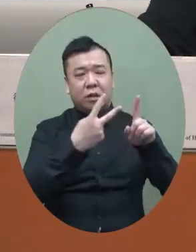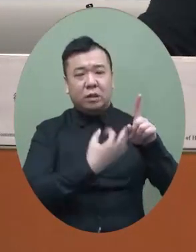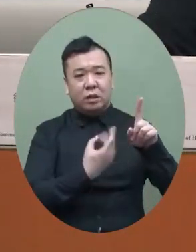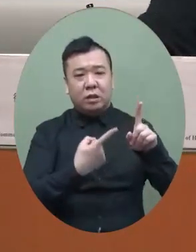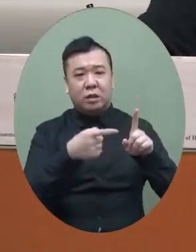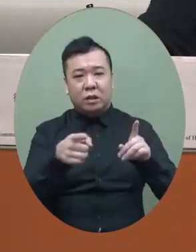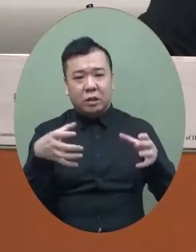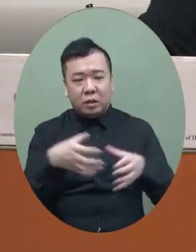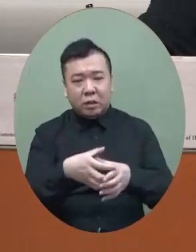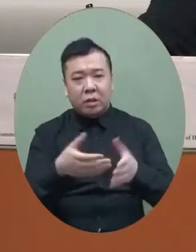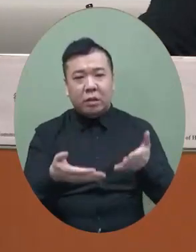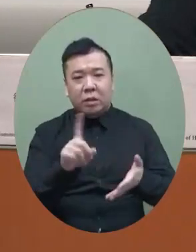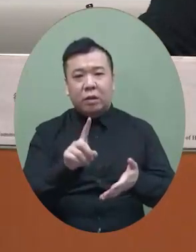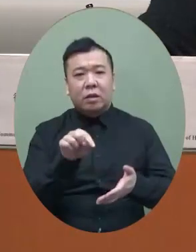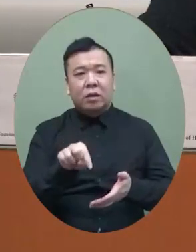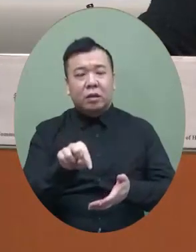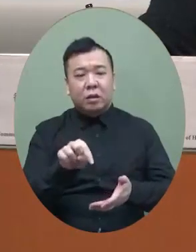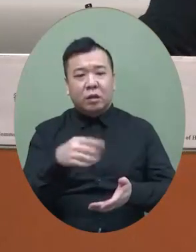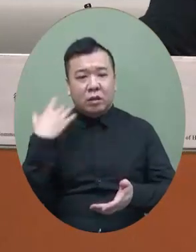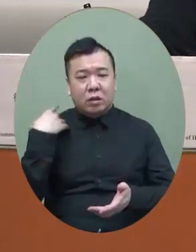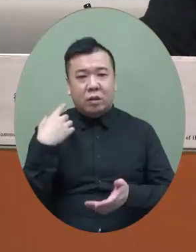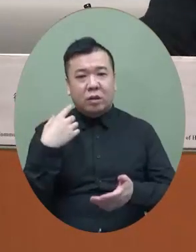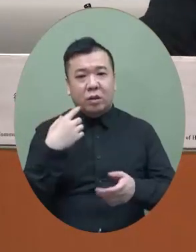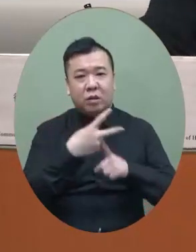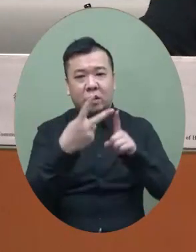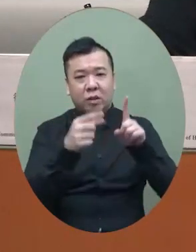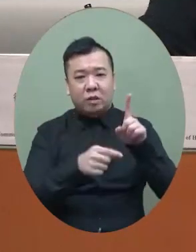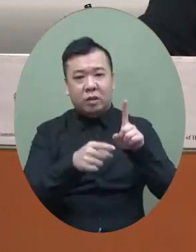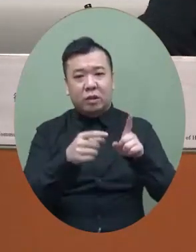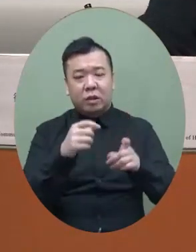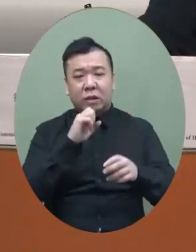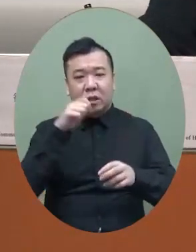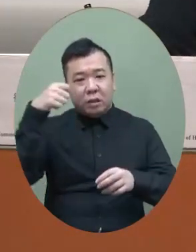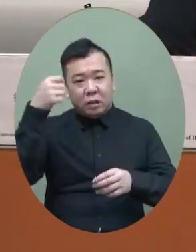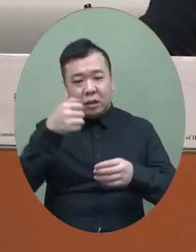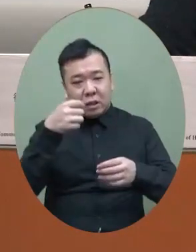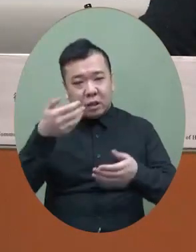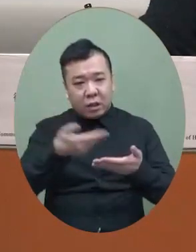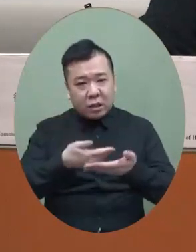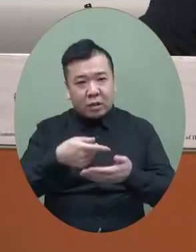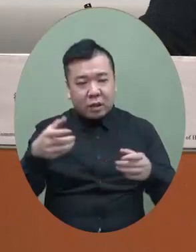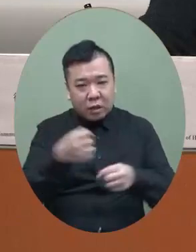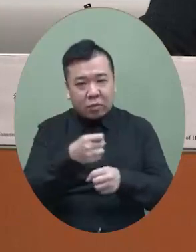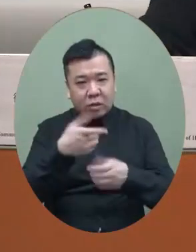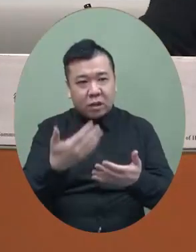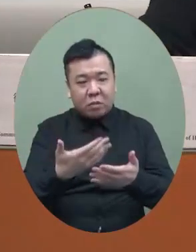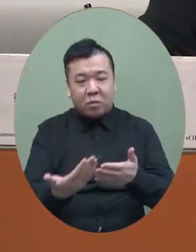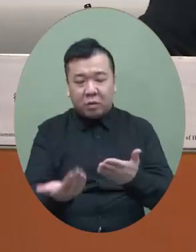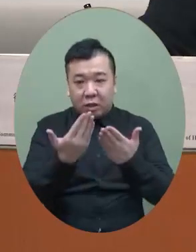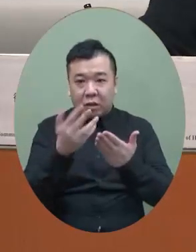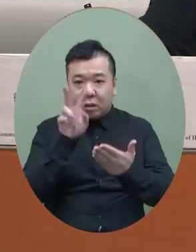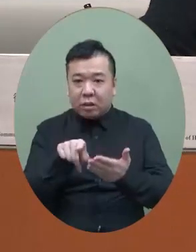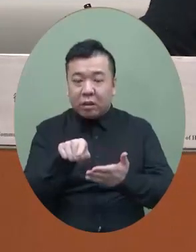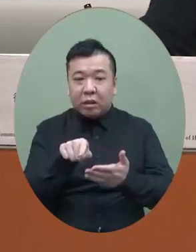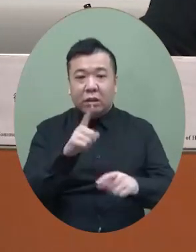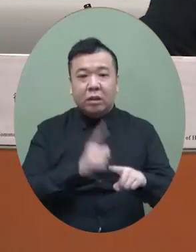集嗰個情況啊？定還是其實係？上個月中開始收緊社交距離措施，即係到今日嗰個數字先反映到咧。有